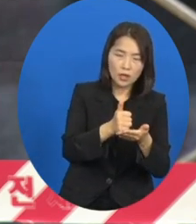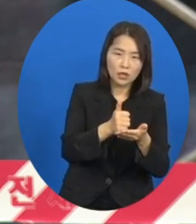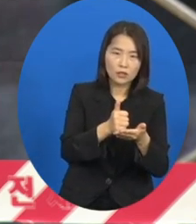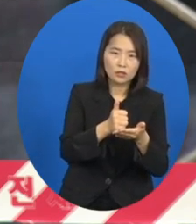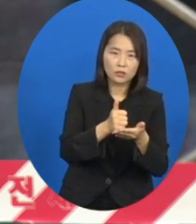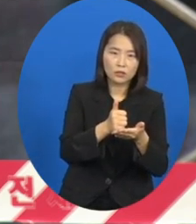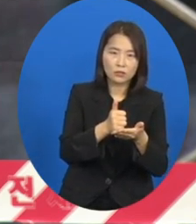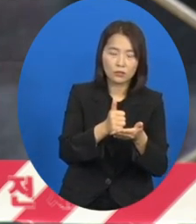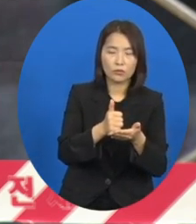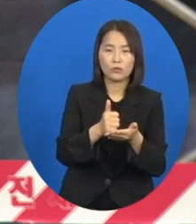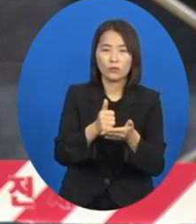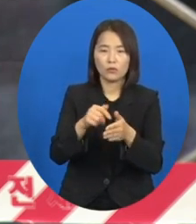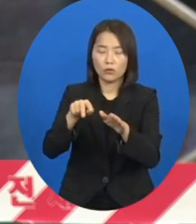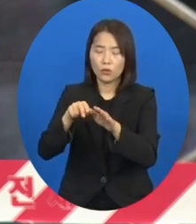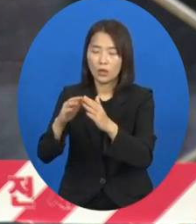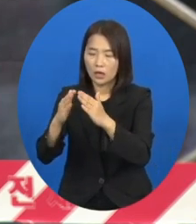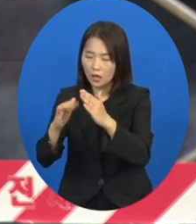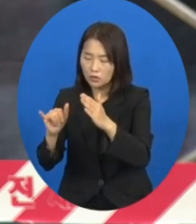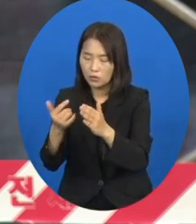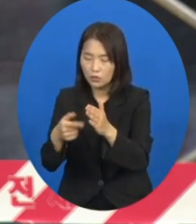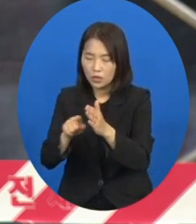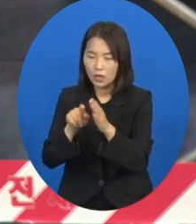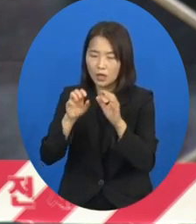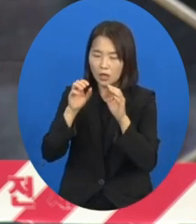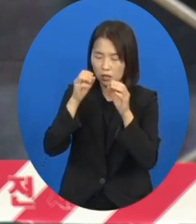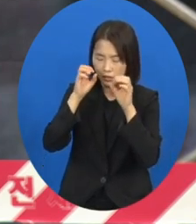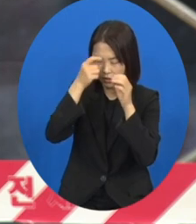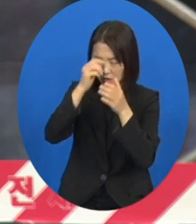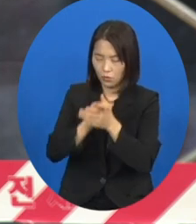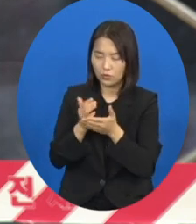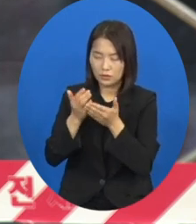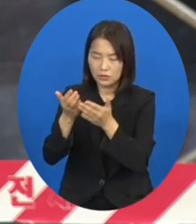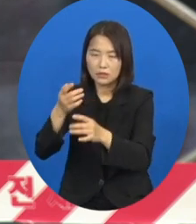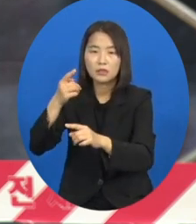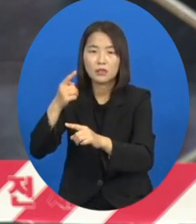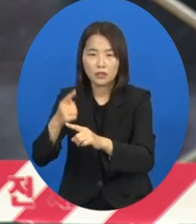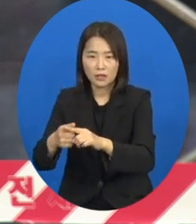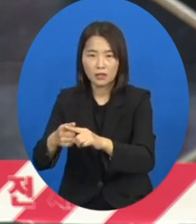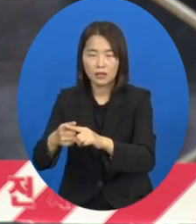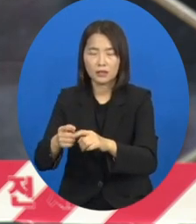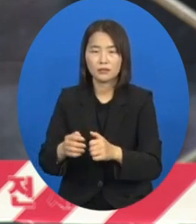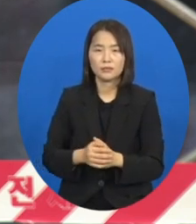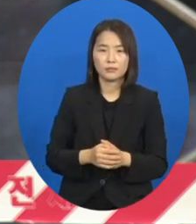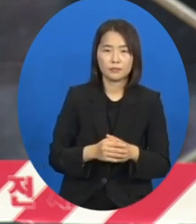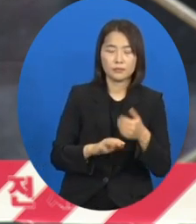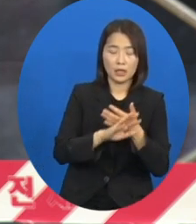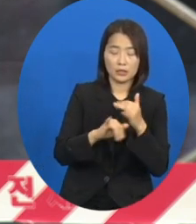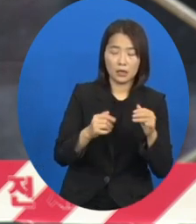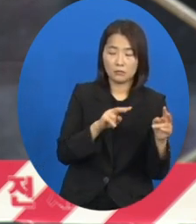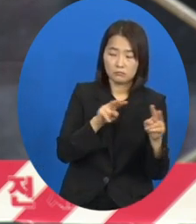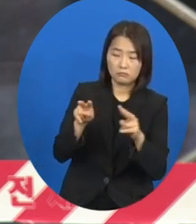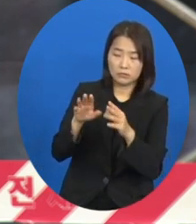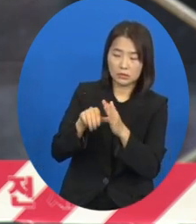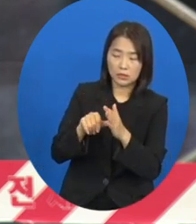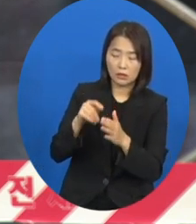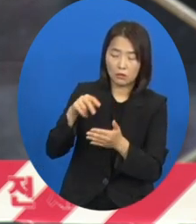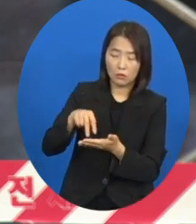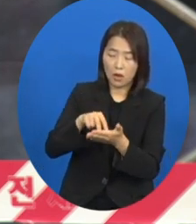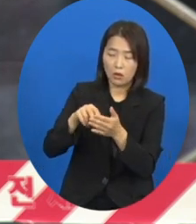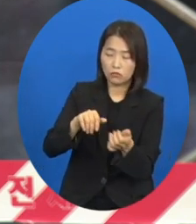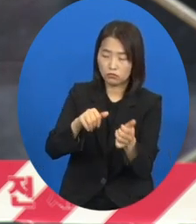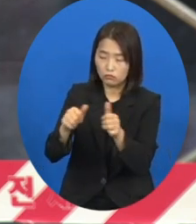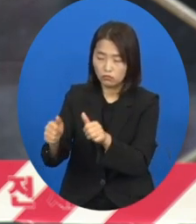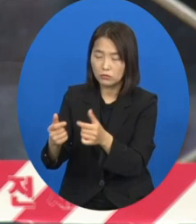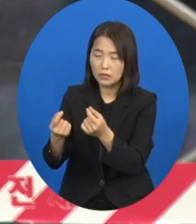삶을 사시다가 사람들이 보기에는 외롭고 또 비통한 죽음이 맞이한 것 같지만